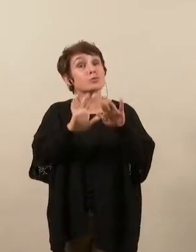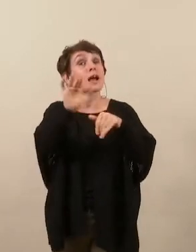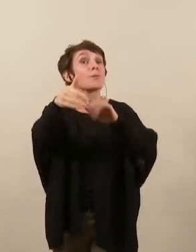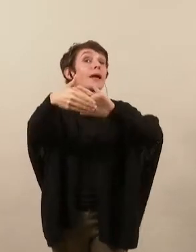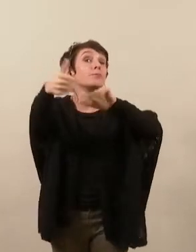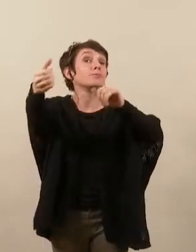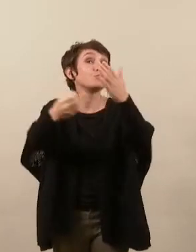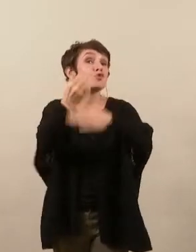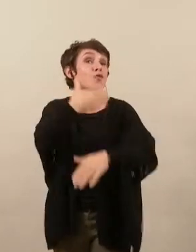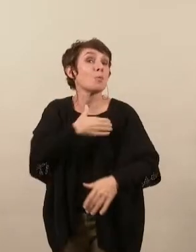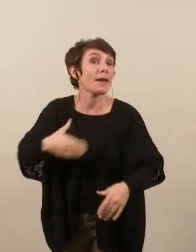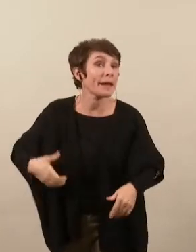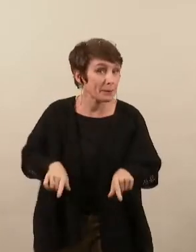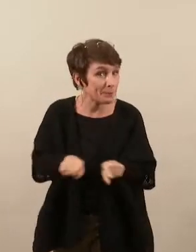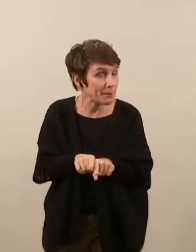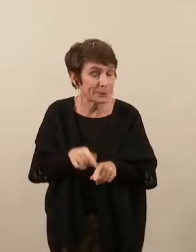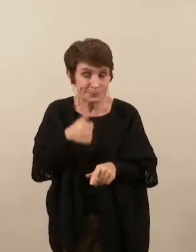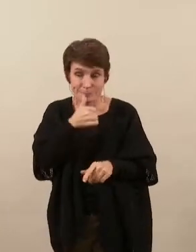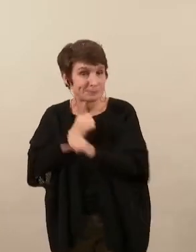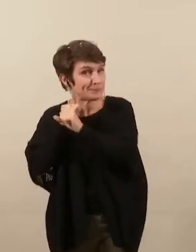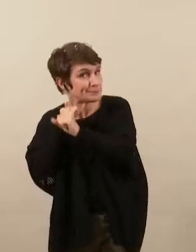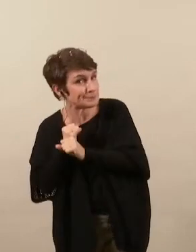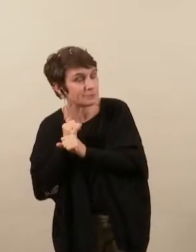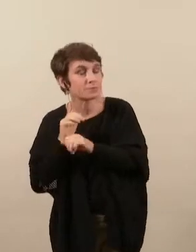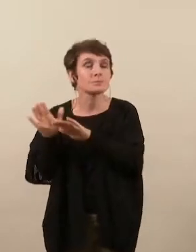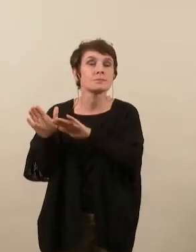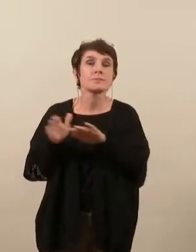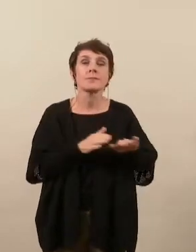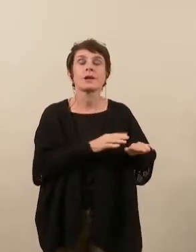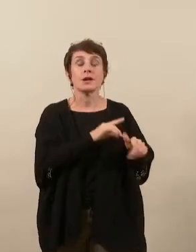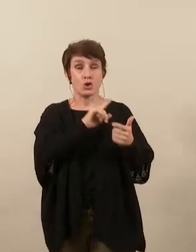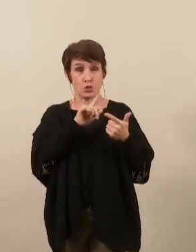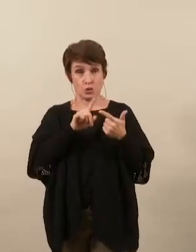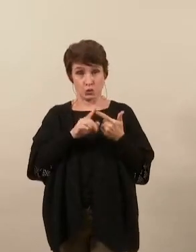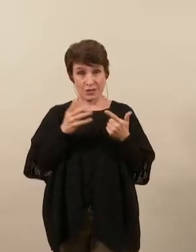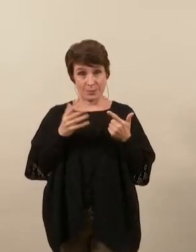Il restera une augmentation de 32% de la taxe foncière.